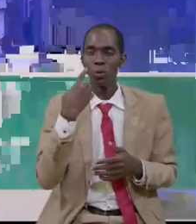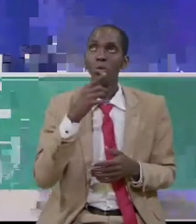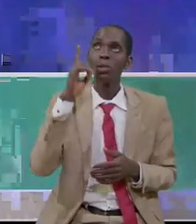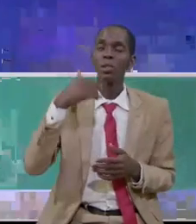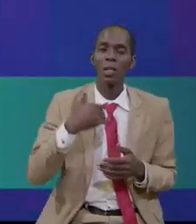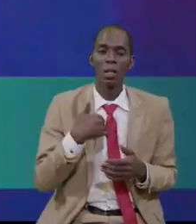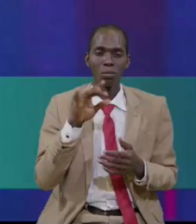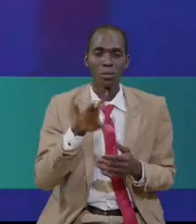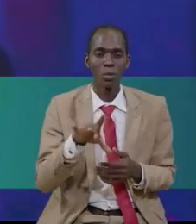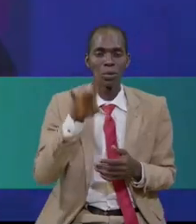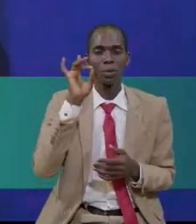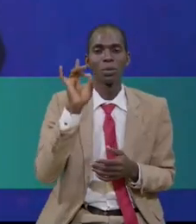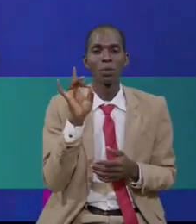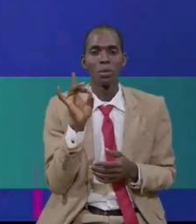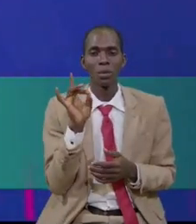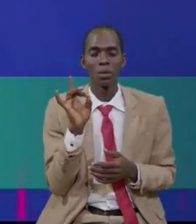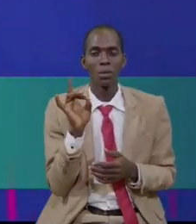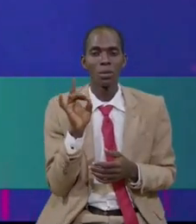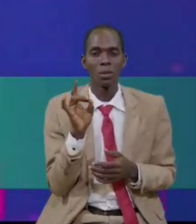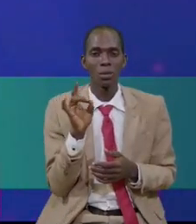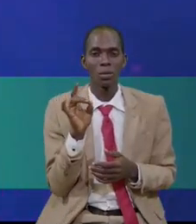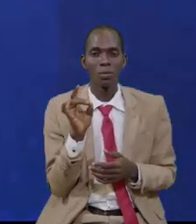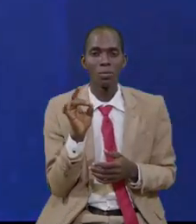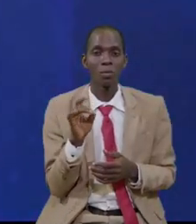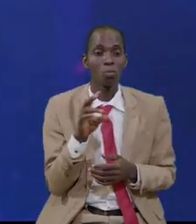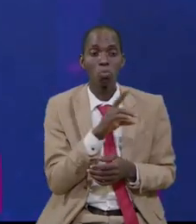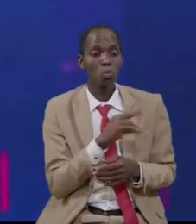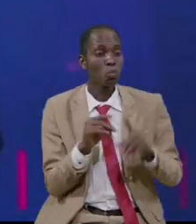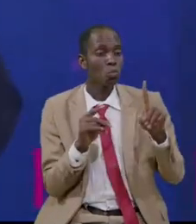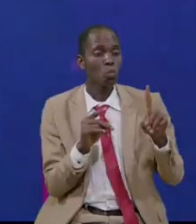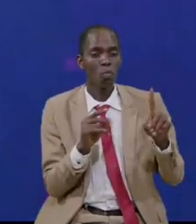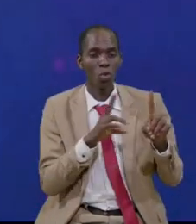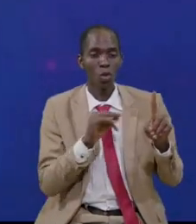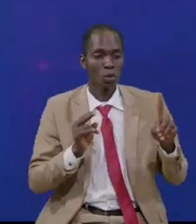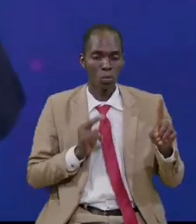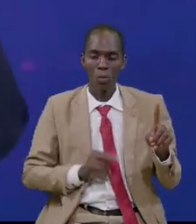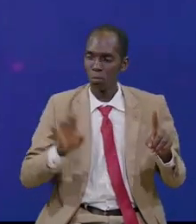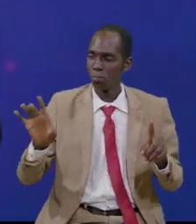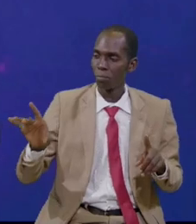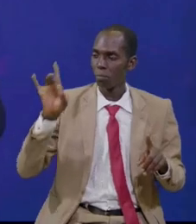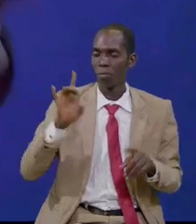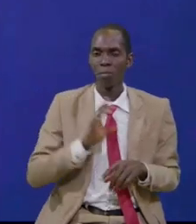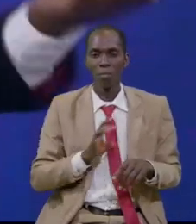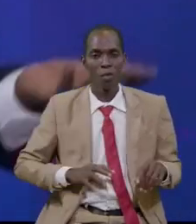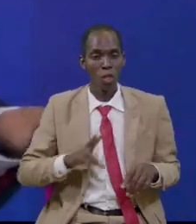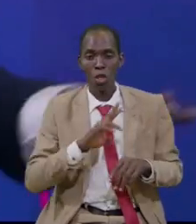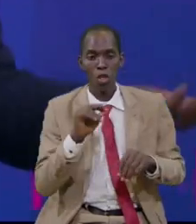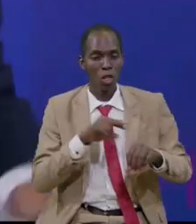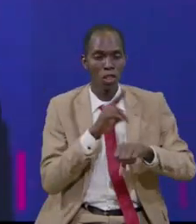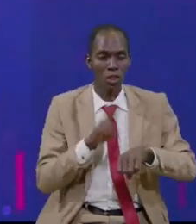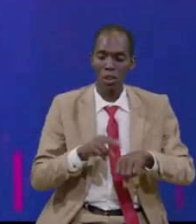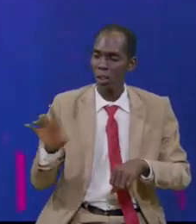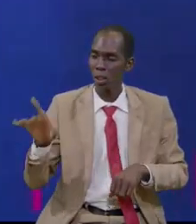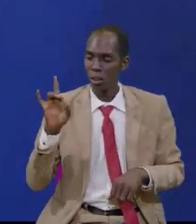héritier de toutes choses. Personne ne l'a établi, aucune nation ne l'a établi. Israël ne l'a même pas